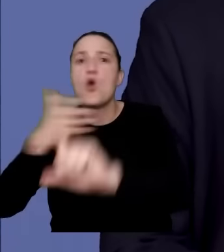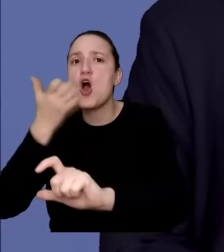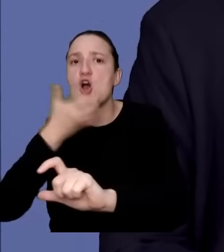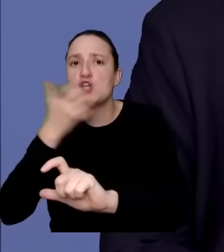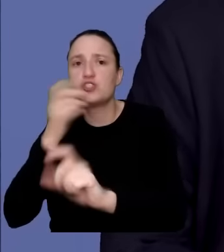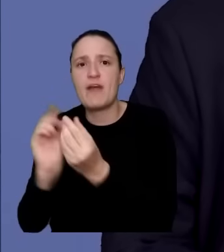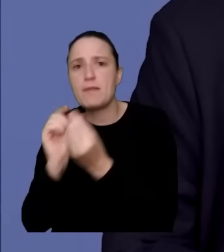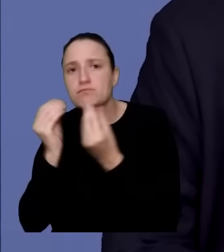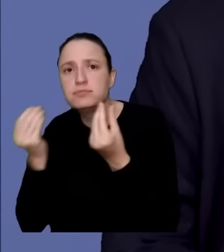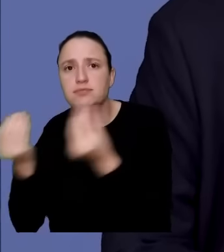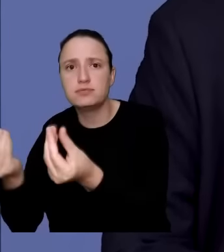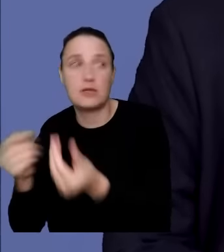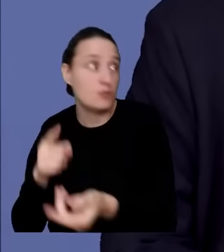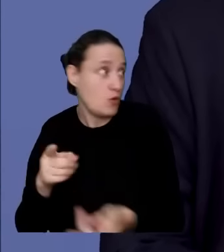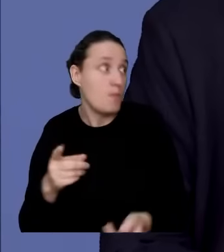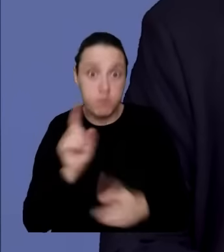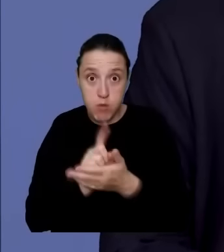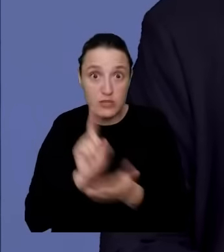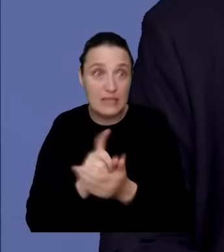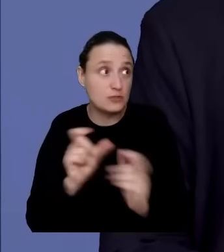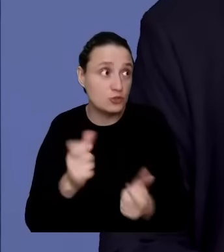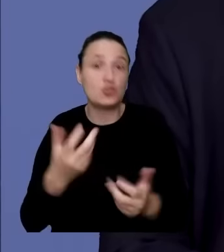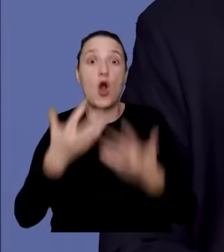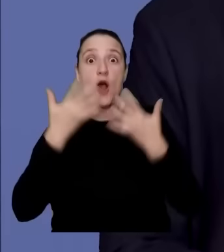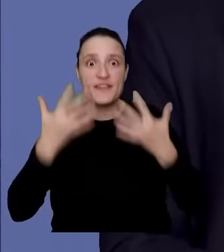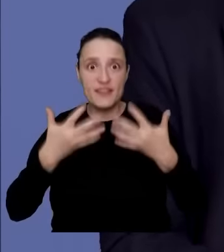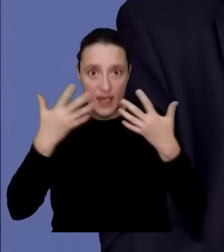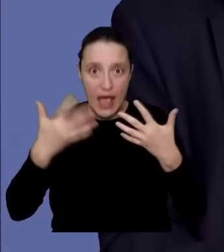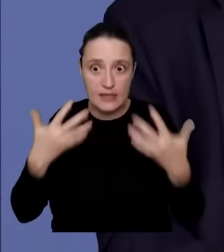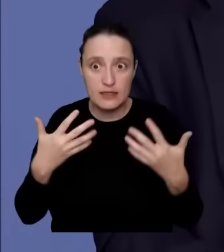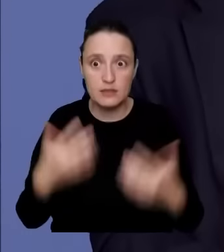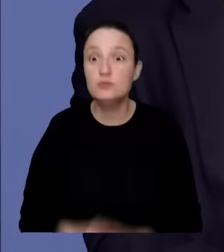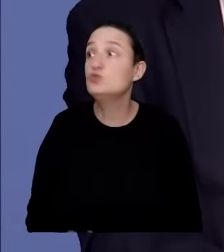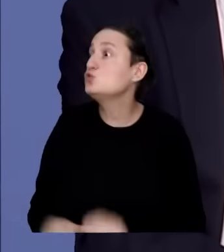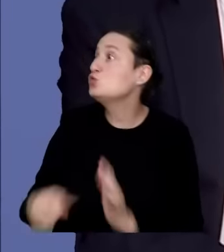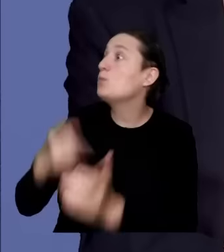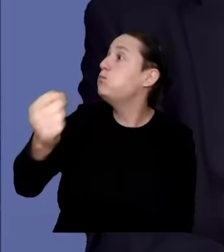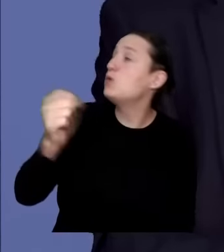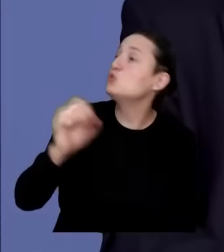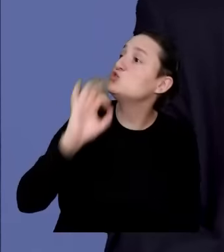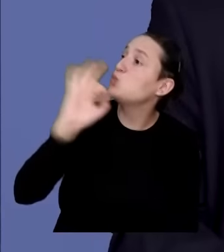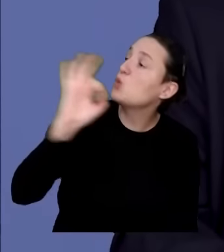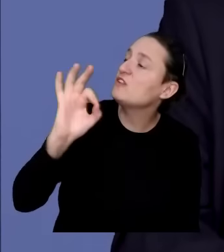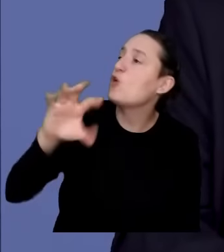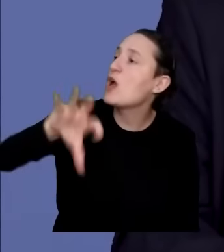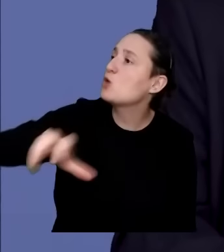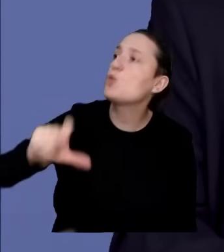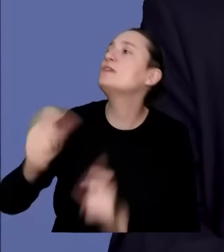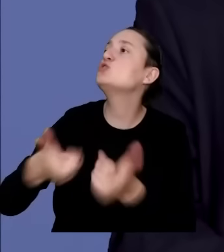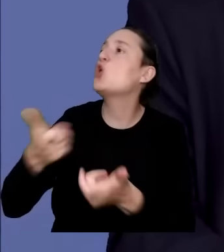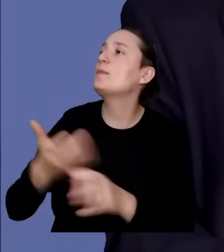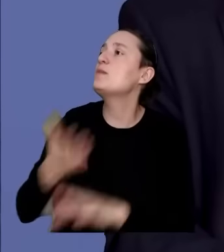tego że oddychamy powietrzem właśnie i co posłowie pana formacji zrobili w poprzedniej kadencji żeby etsu nie było na